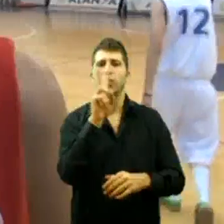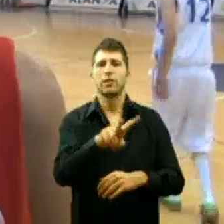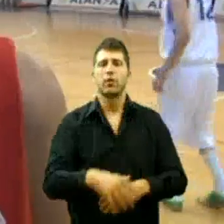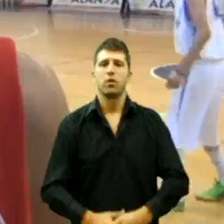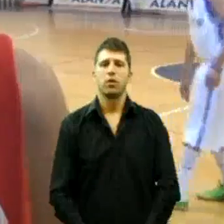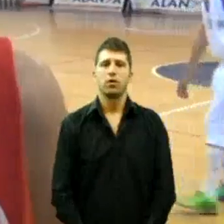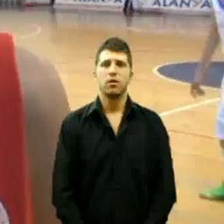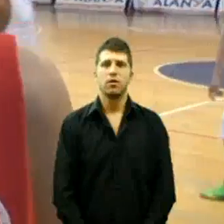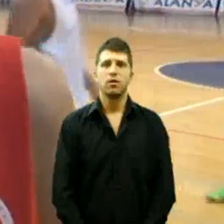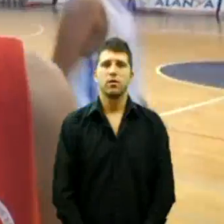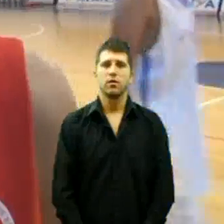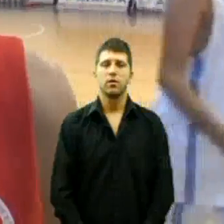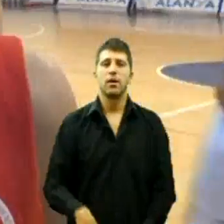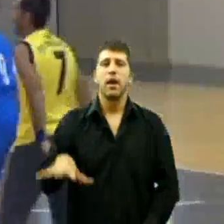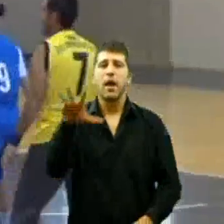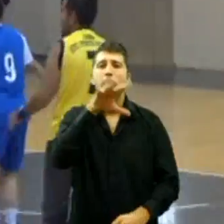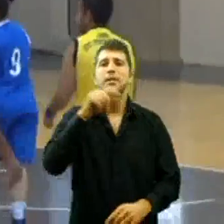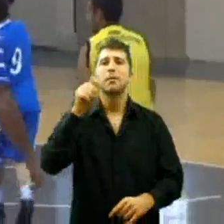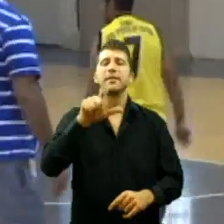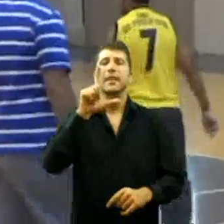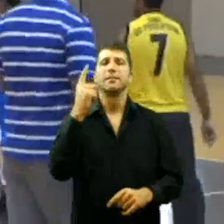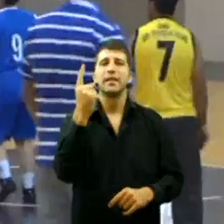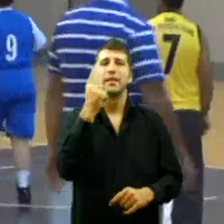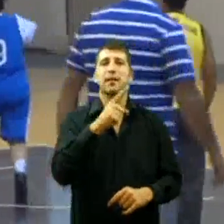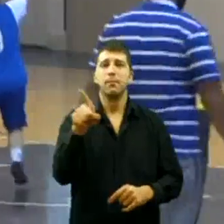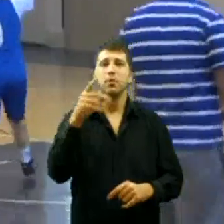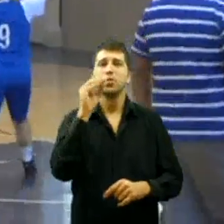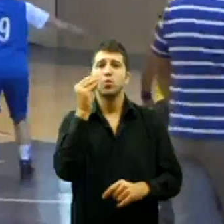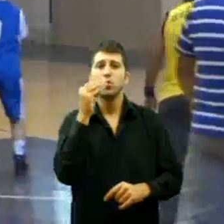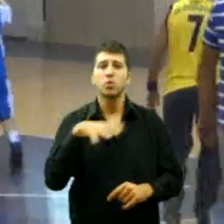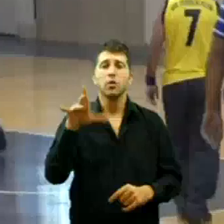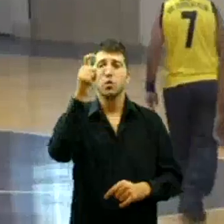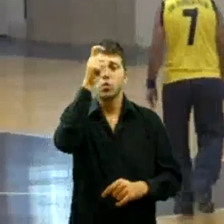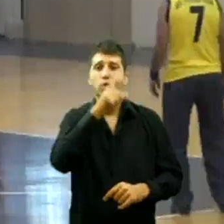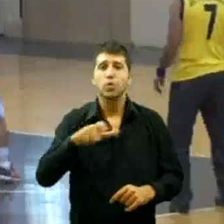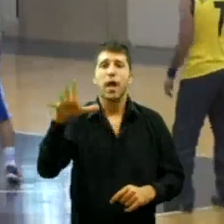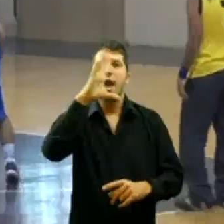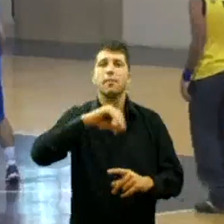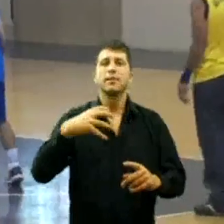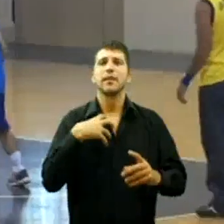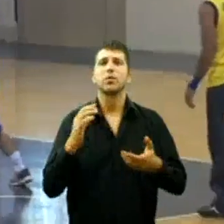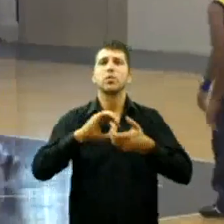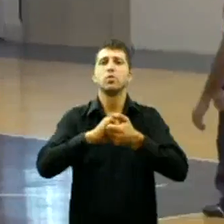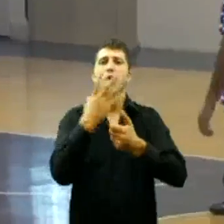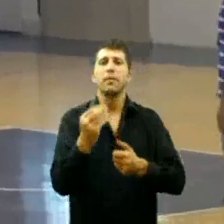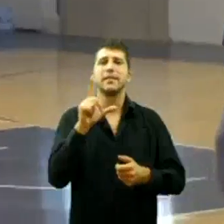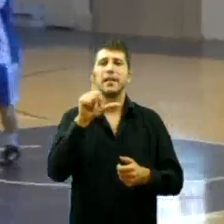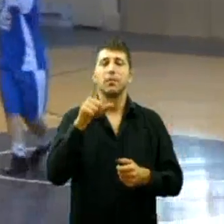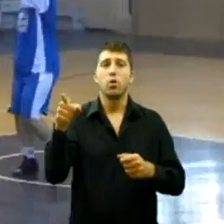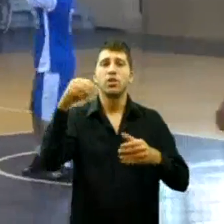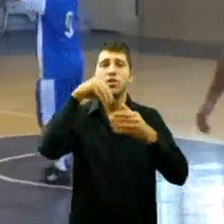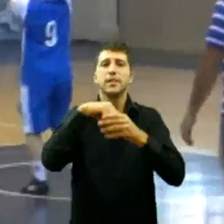Sık sık yapılması lazım. Özellikle hem çocuklar anlamda hem de Türkiye anlamda kaynaşması lazımdı. Onun için yani daha iyi